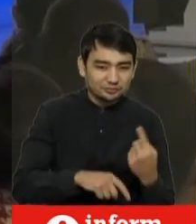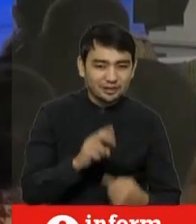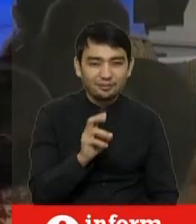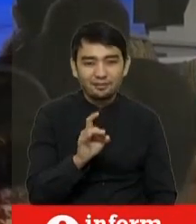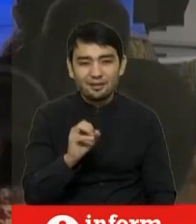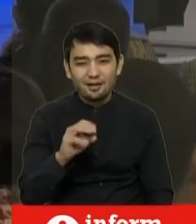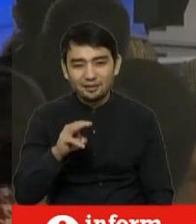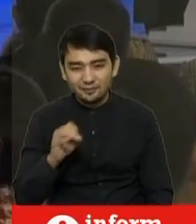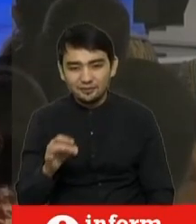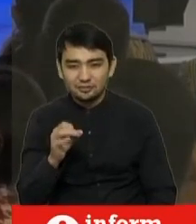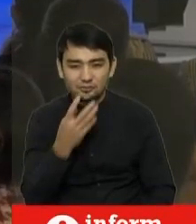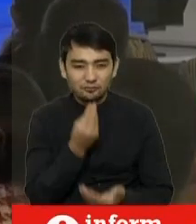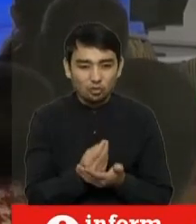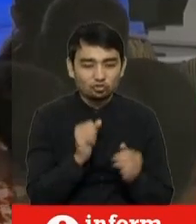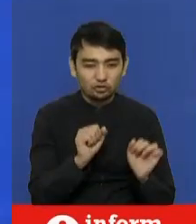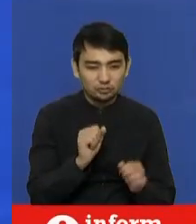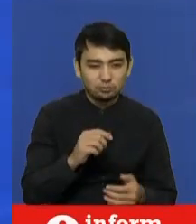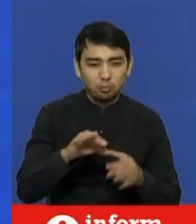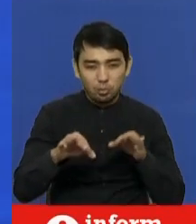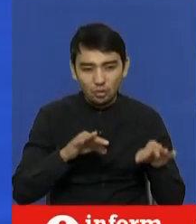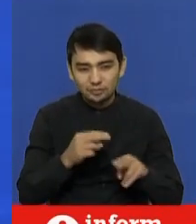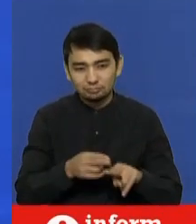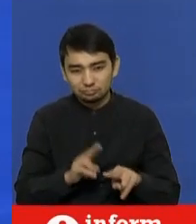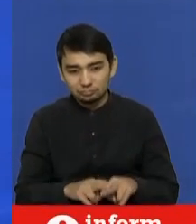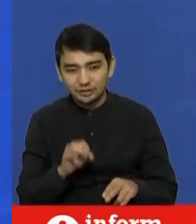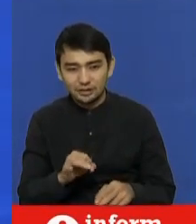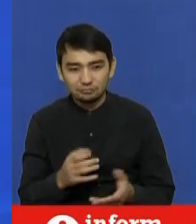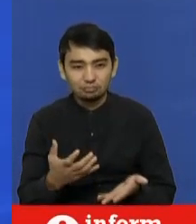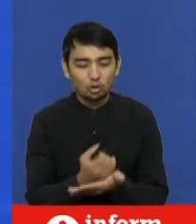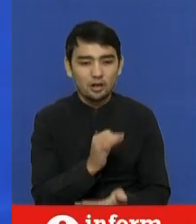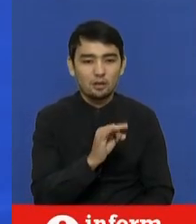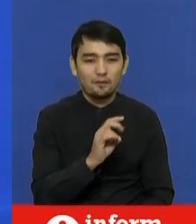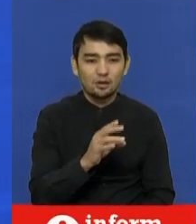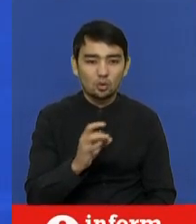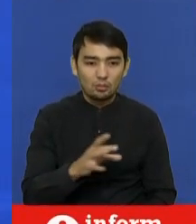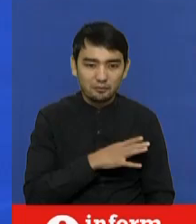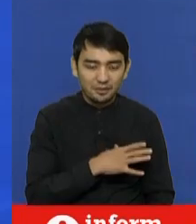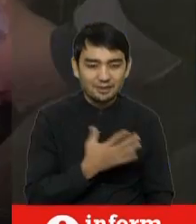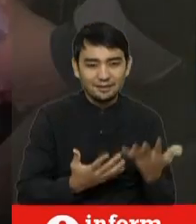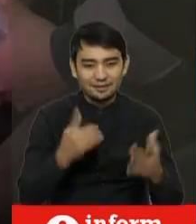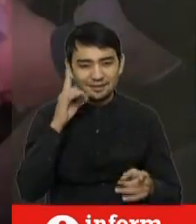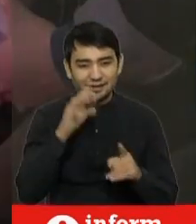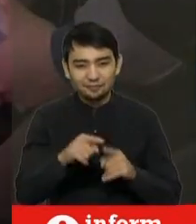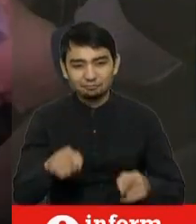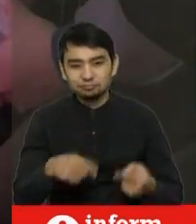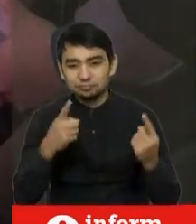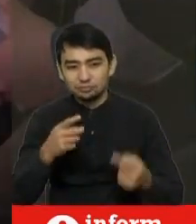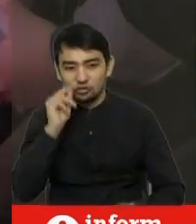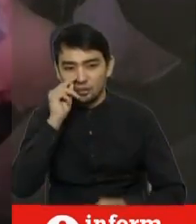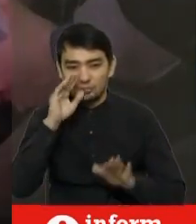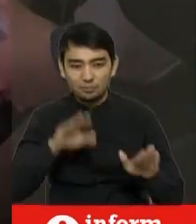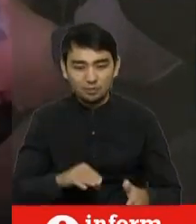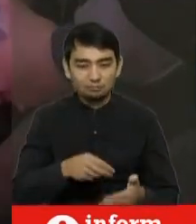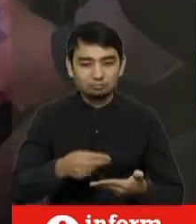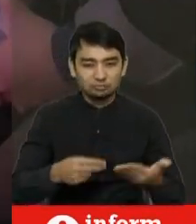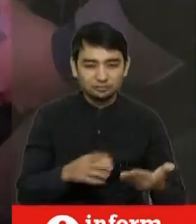питчинг, презентовать, защитить свои креативные проекты и, может, даже найти инвесторов. Также в целях развития этого направления в Шымкенте был